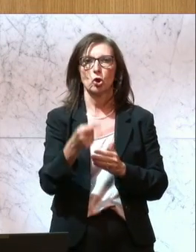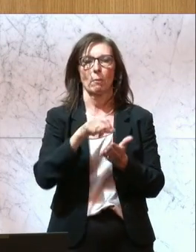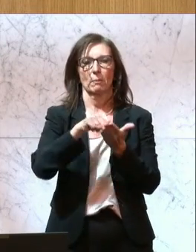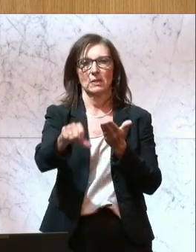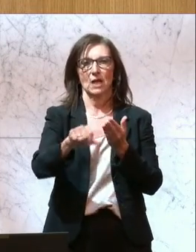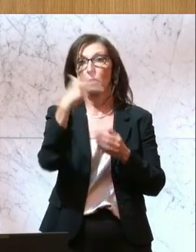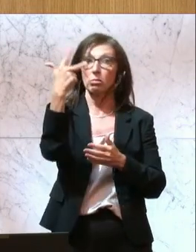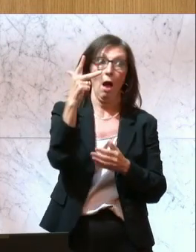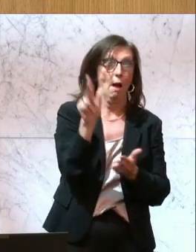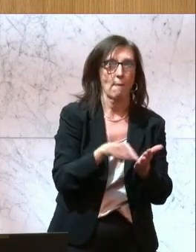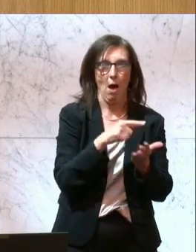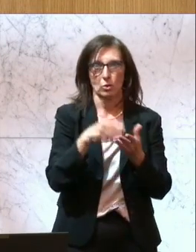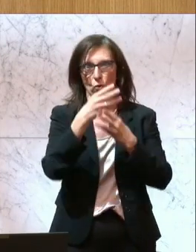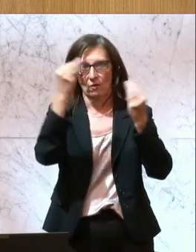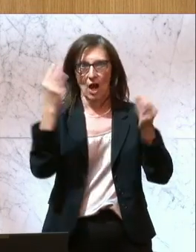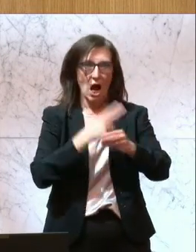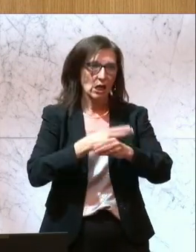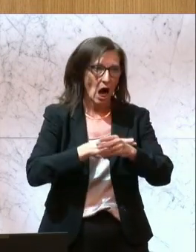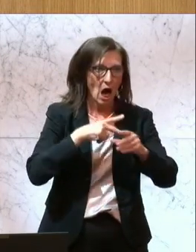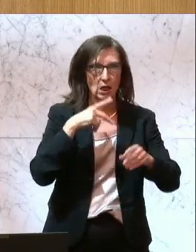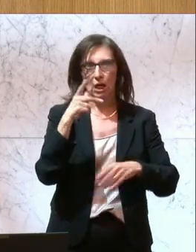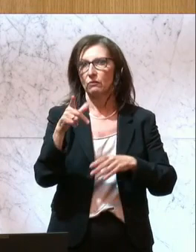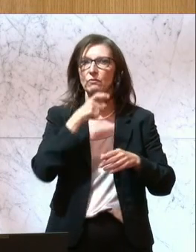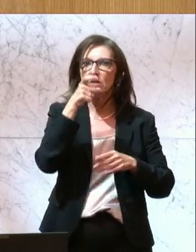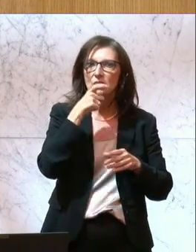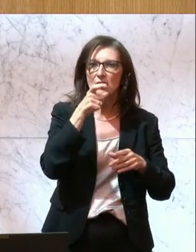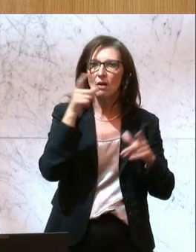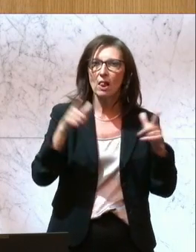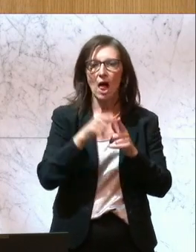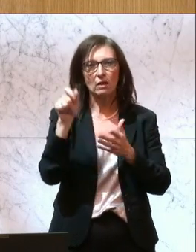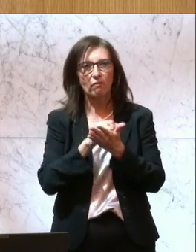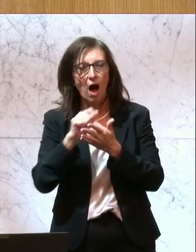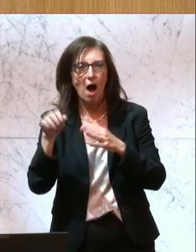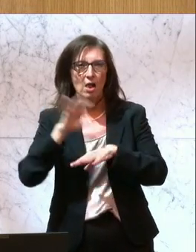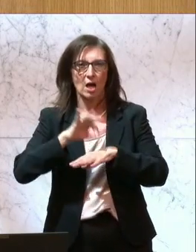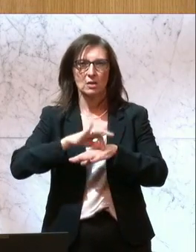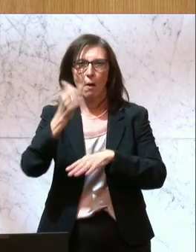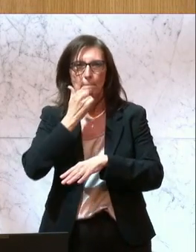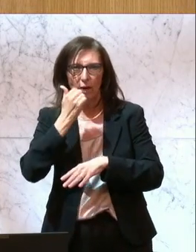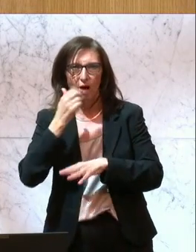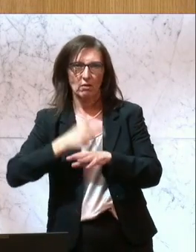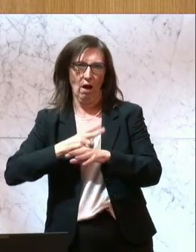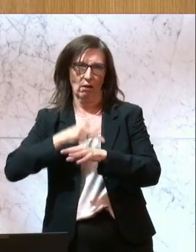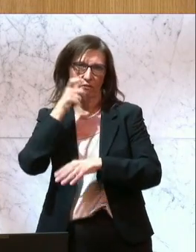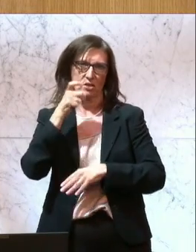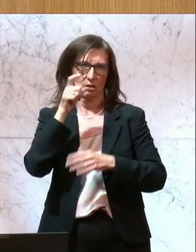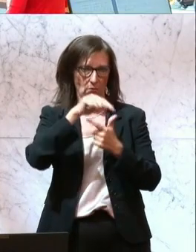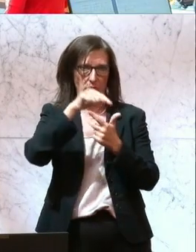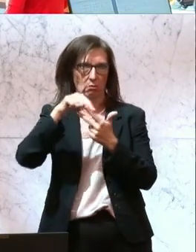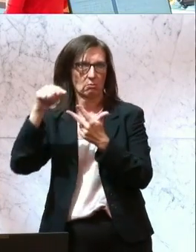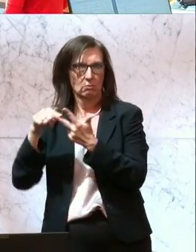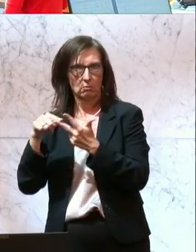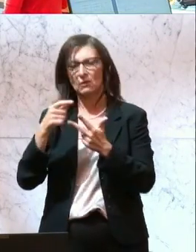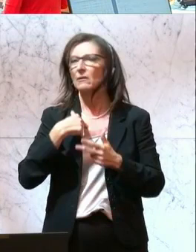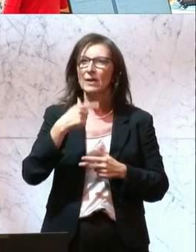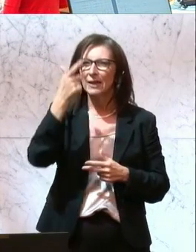teilweise. Steuerleistungen, Krankenversicherungsleistungen und dann noch für die Wahlärzte und für die private Krankenversicherung. Ich kann mich erinnern